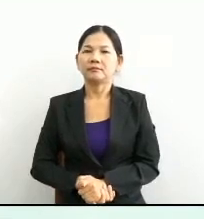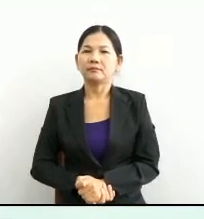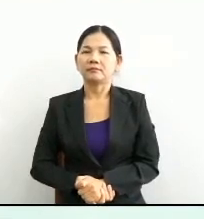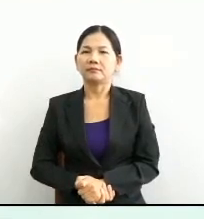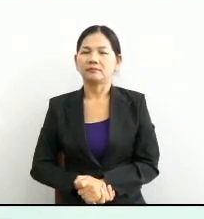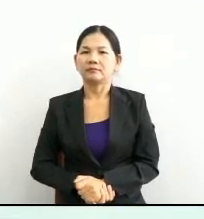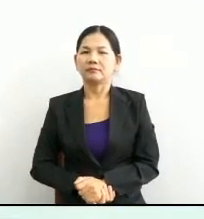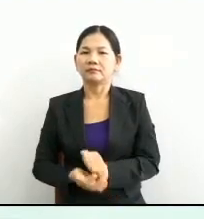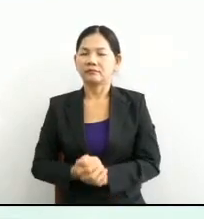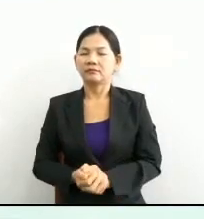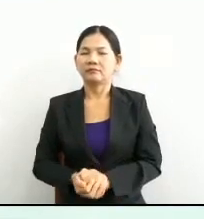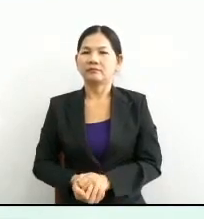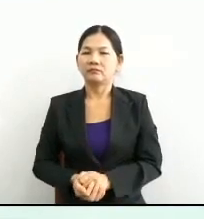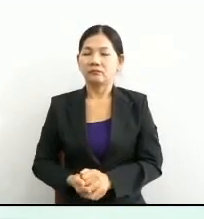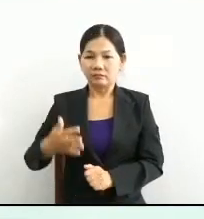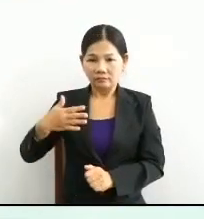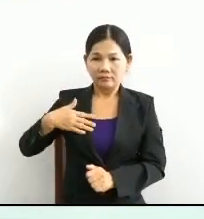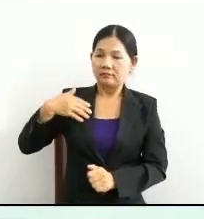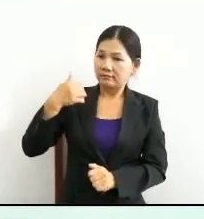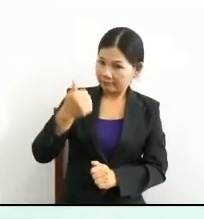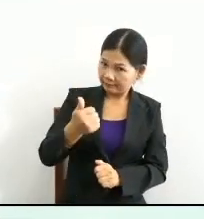sọc sọc bài